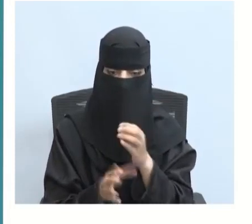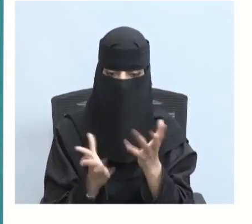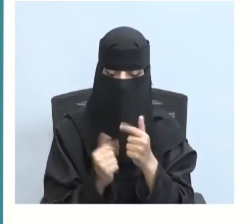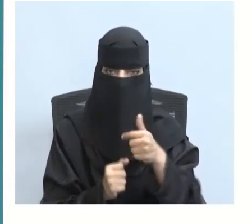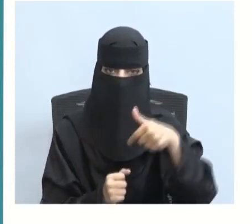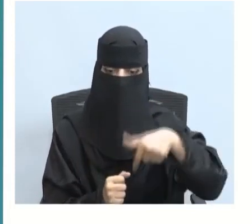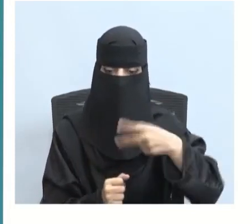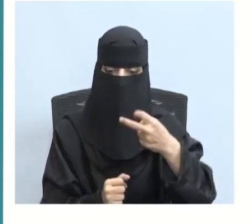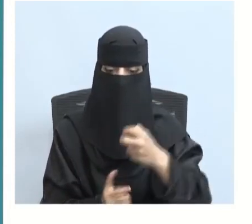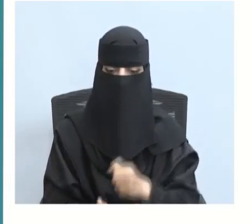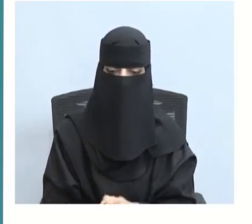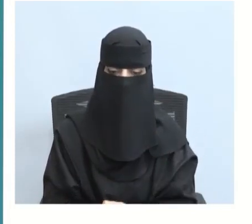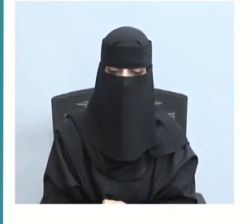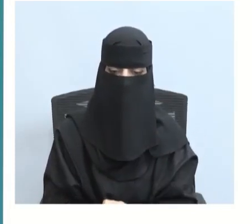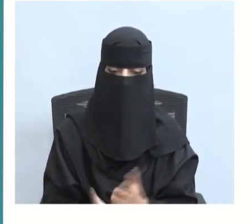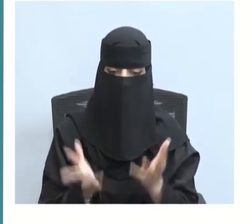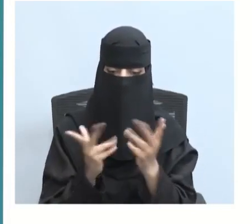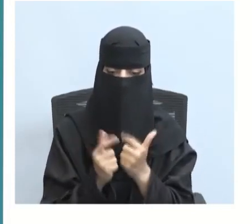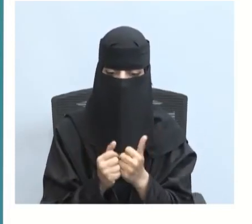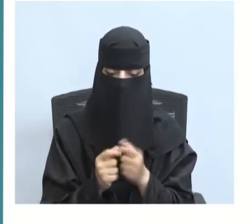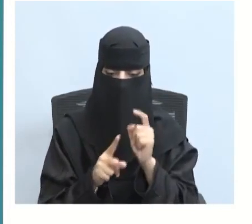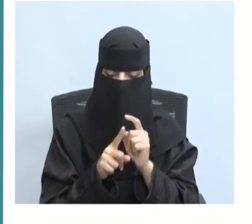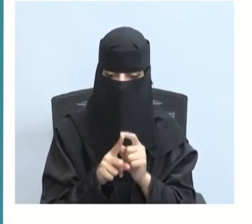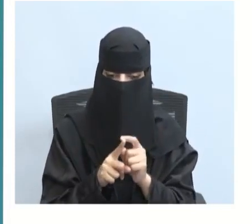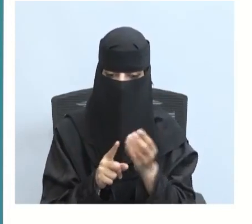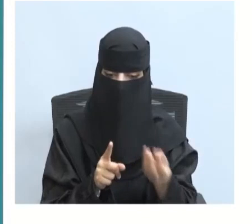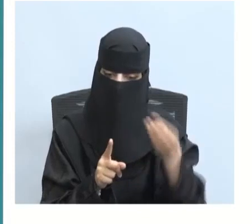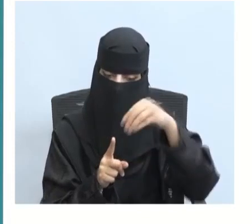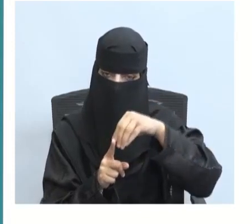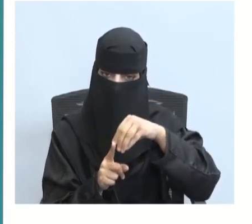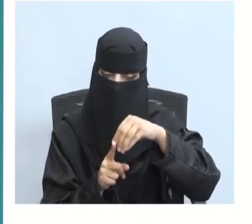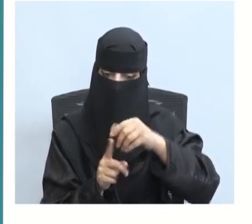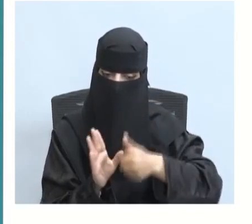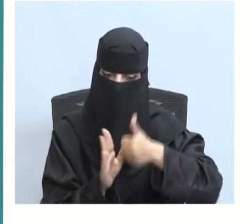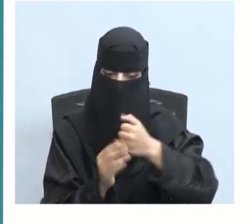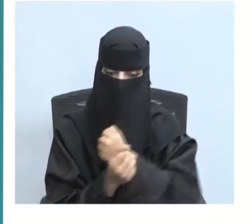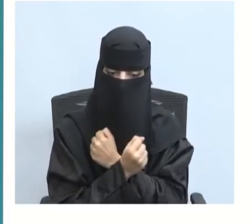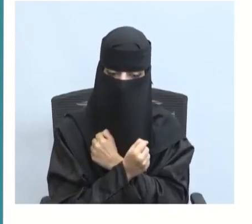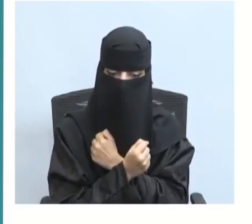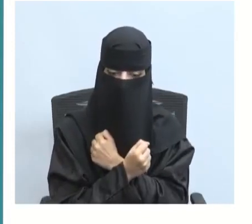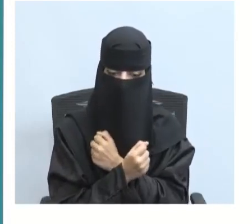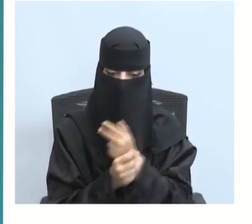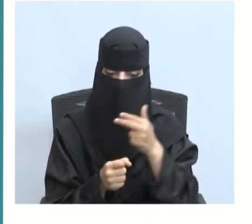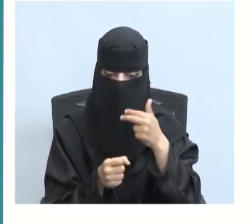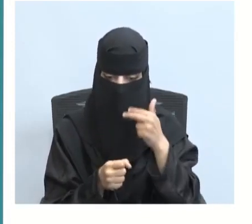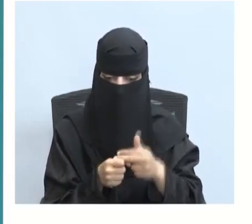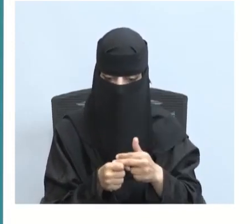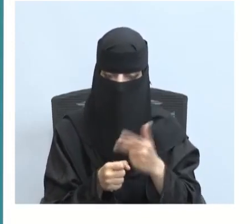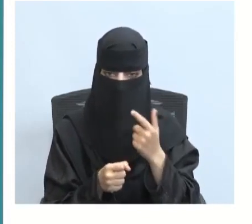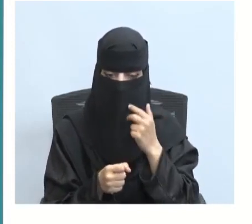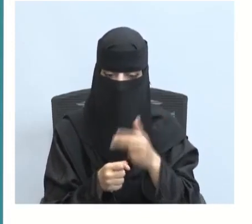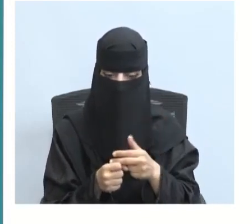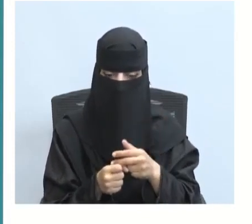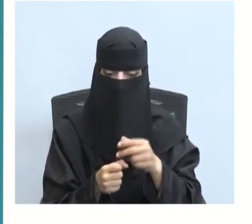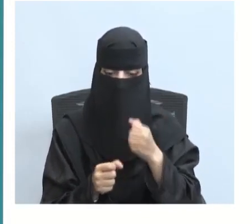رقم 26 حساب التناسب كم ضعفا تبلغ طاقه الوقود الاحفوري